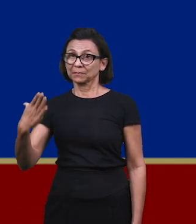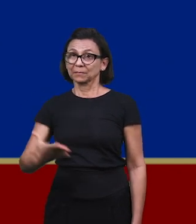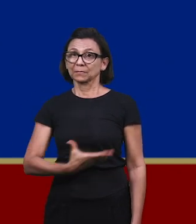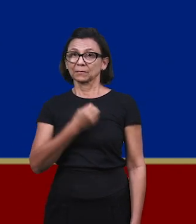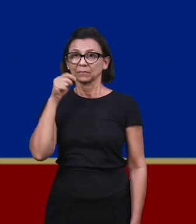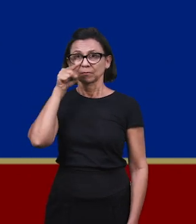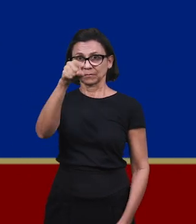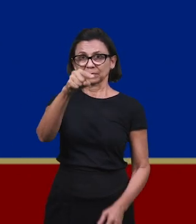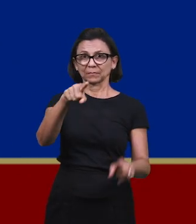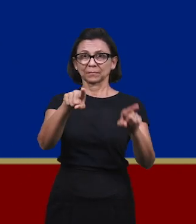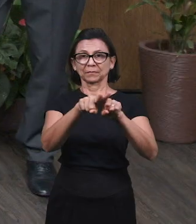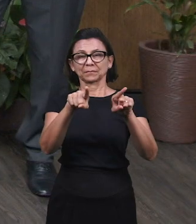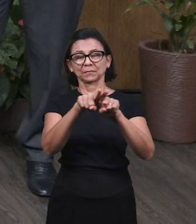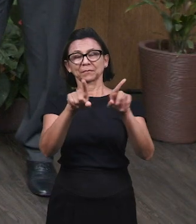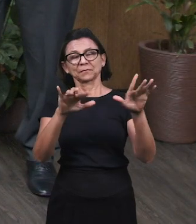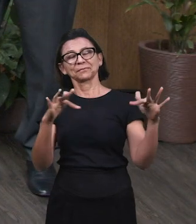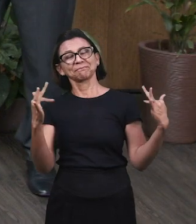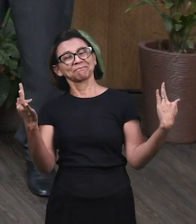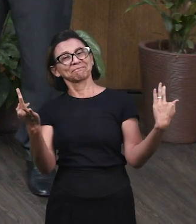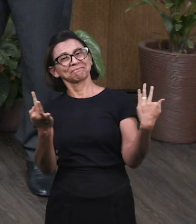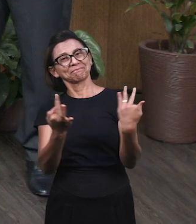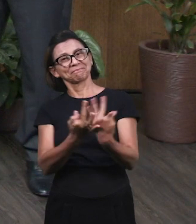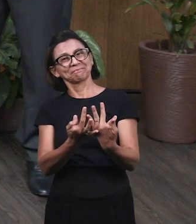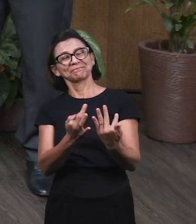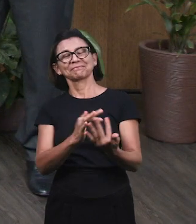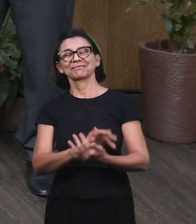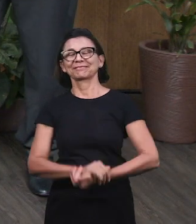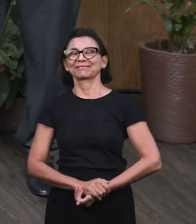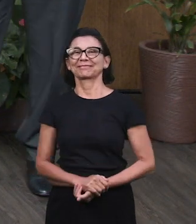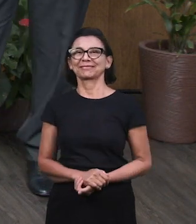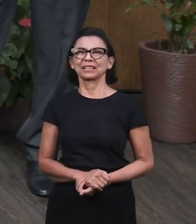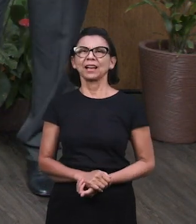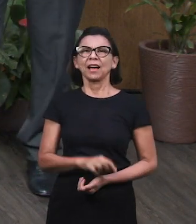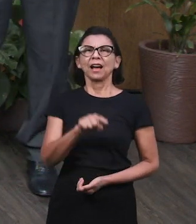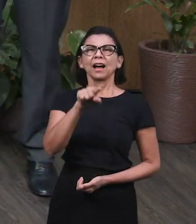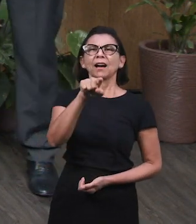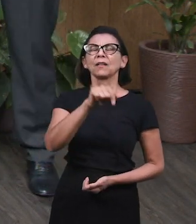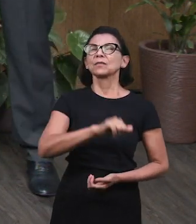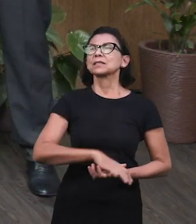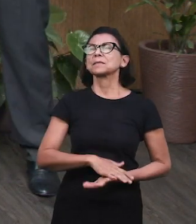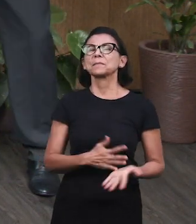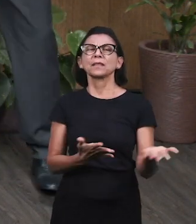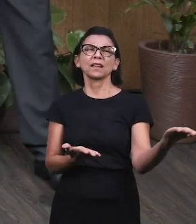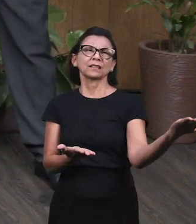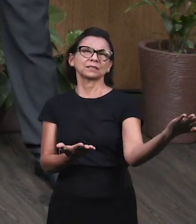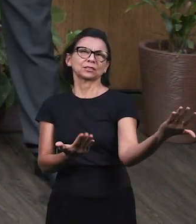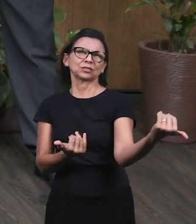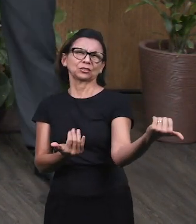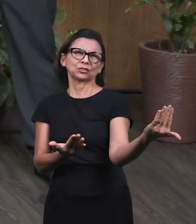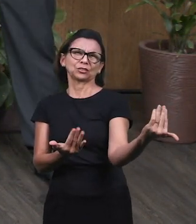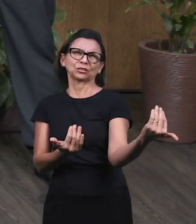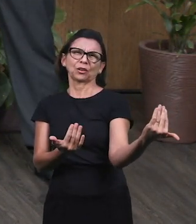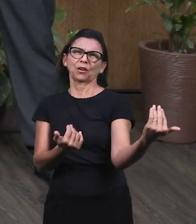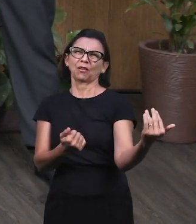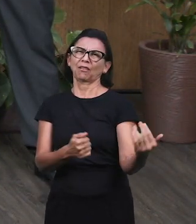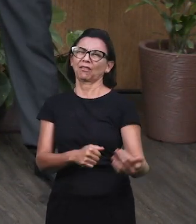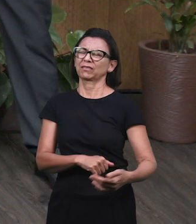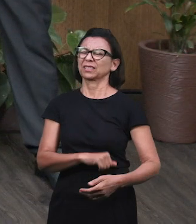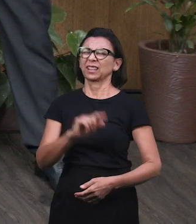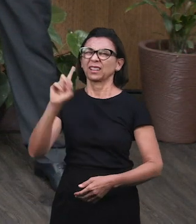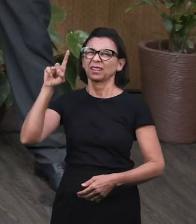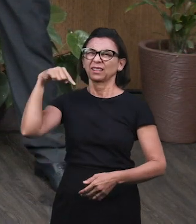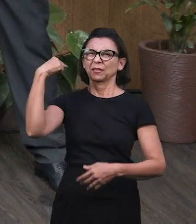Et quelqu'un qui soit plus jeune peut même penser à laisser accepter Jésus après, mais il est